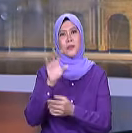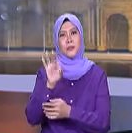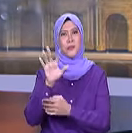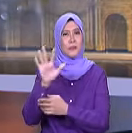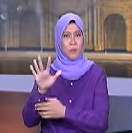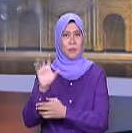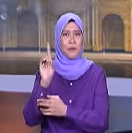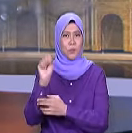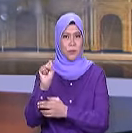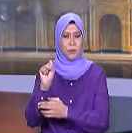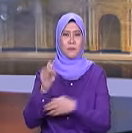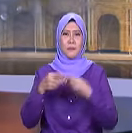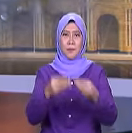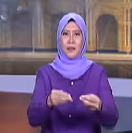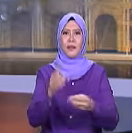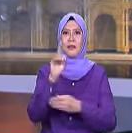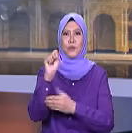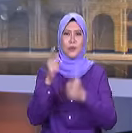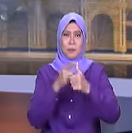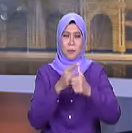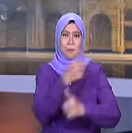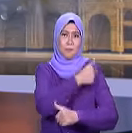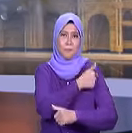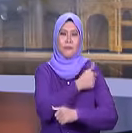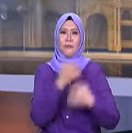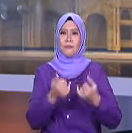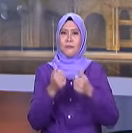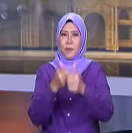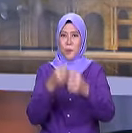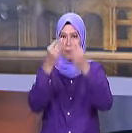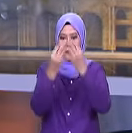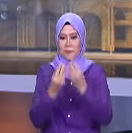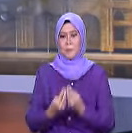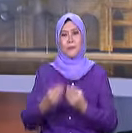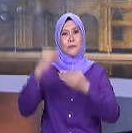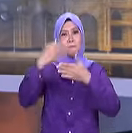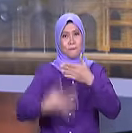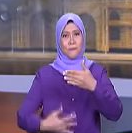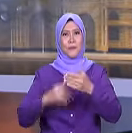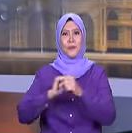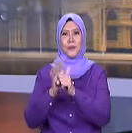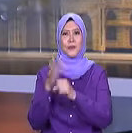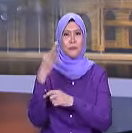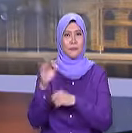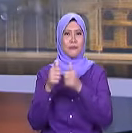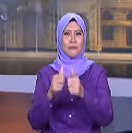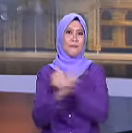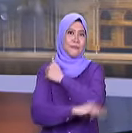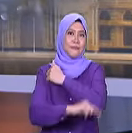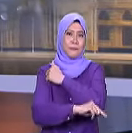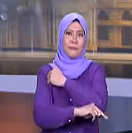207,795 dos pula adalah pemberian dos pertama. Kita ikuti data harian vaksinasi COVID-19 mengikut negeri.